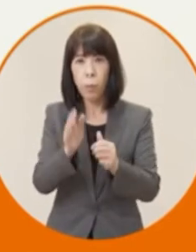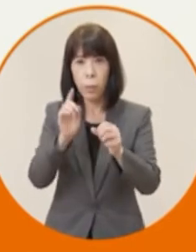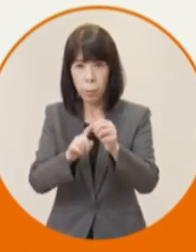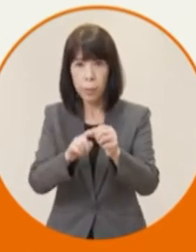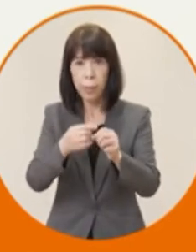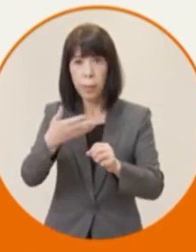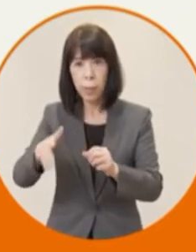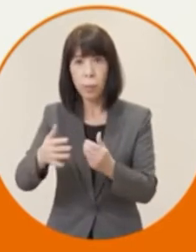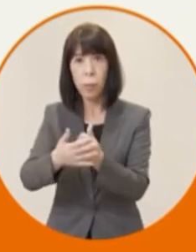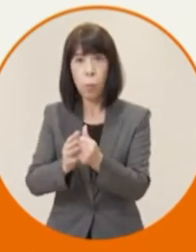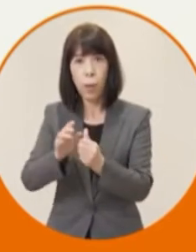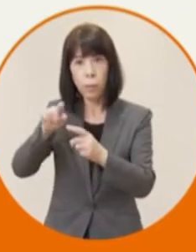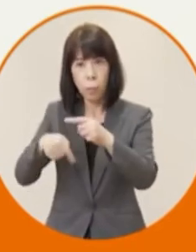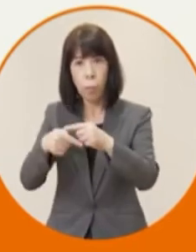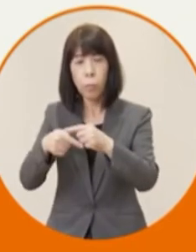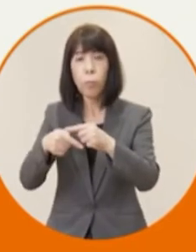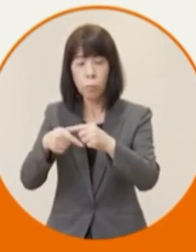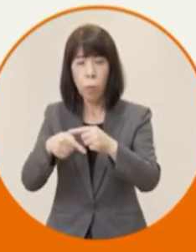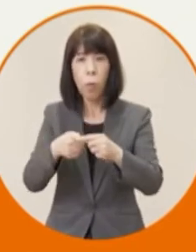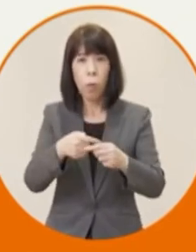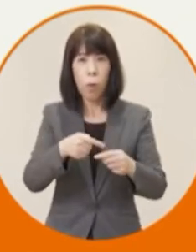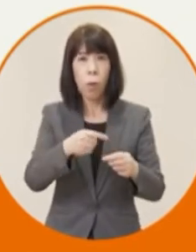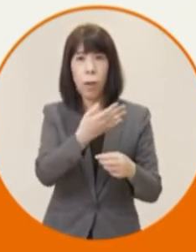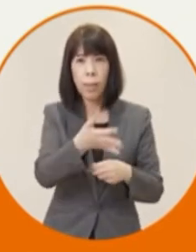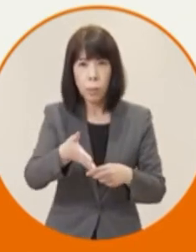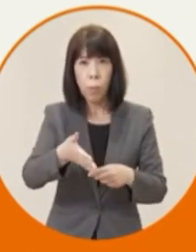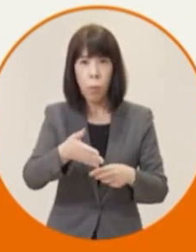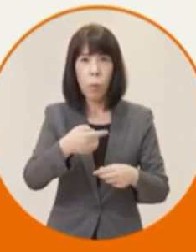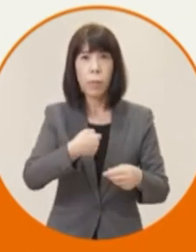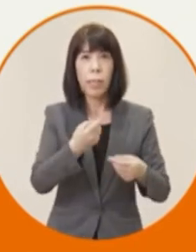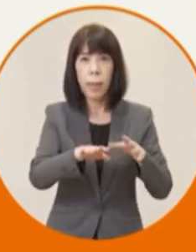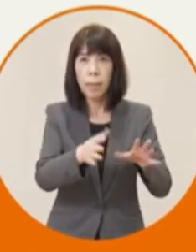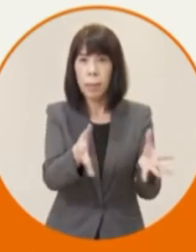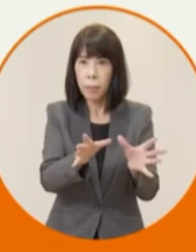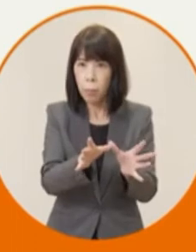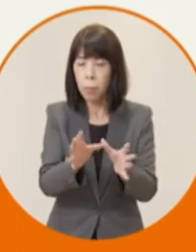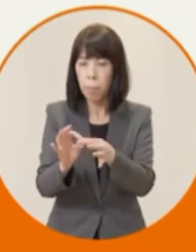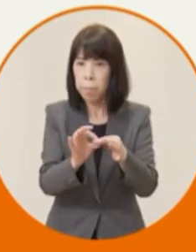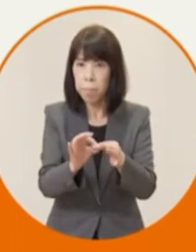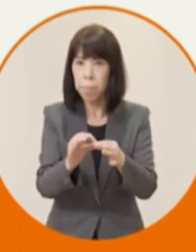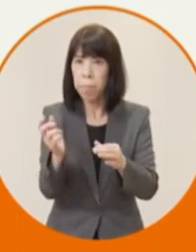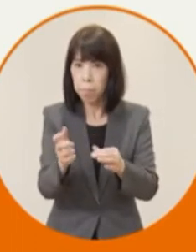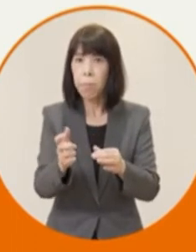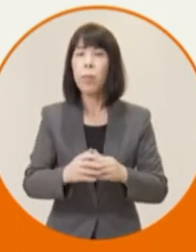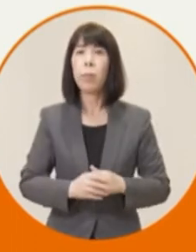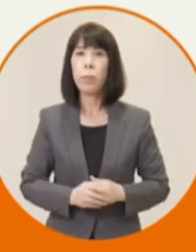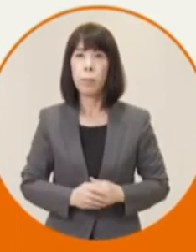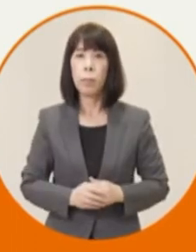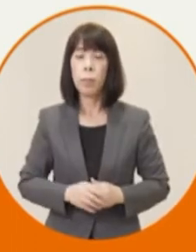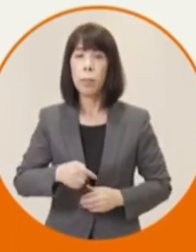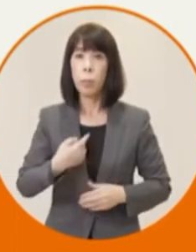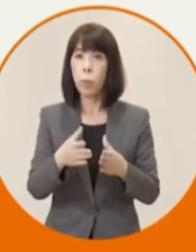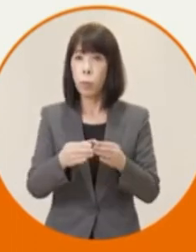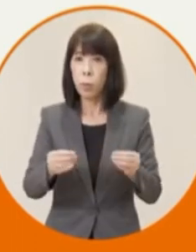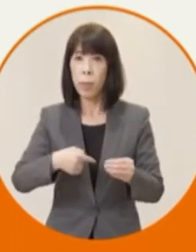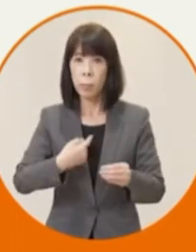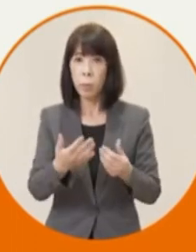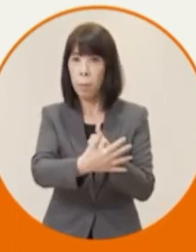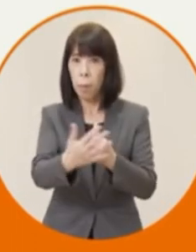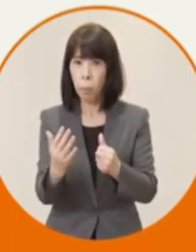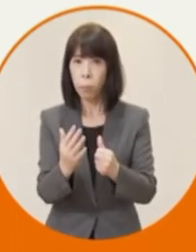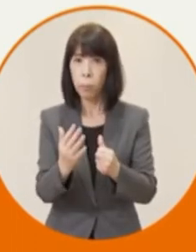上保安庁の体制を強化し、海上自衛隊との連携を深めます。自分の国は自分で